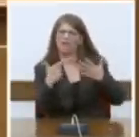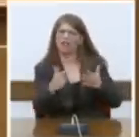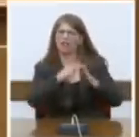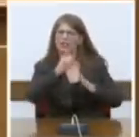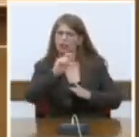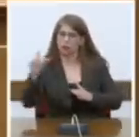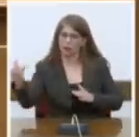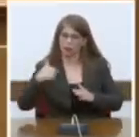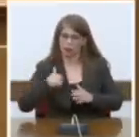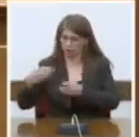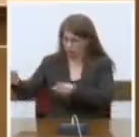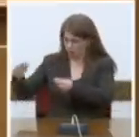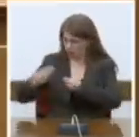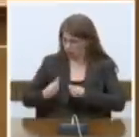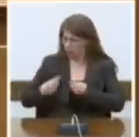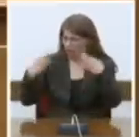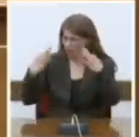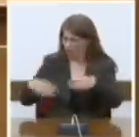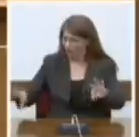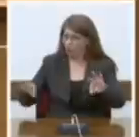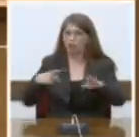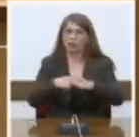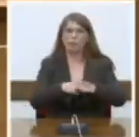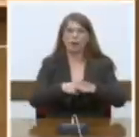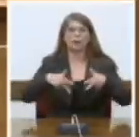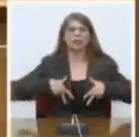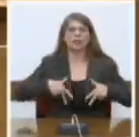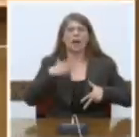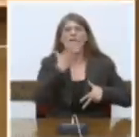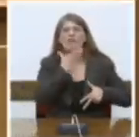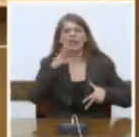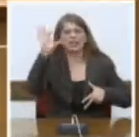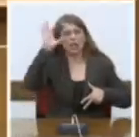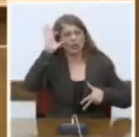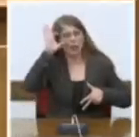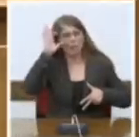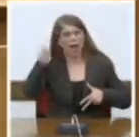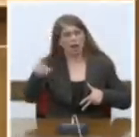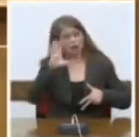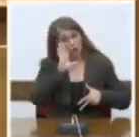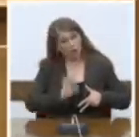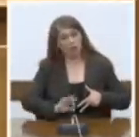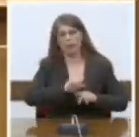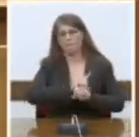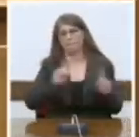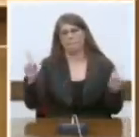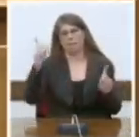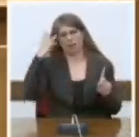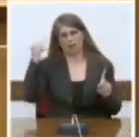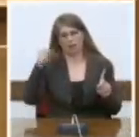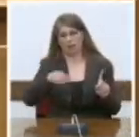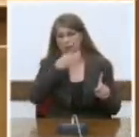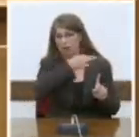εμείς παραλάβαμε άδεια ταμεία από την κυβέρνηση Σαμαρά Βενιζέλου. Γιατί αυτή είναι αλήθεια και καλό να την ξεχνάμε. Και για να πούμε και την